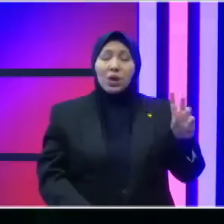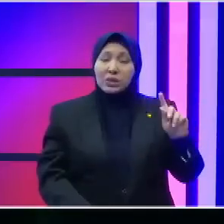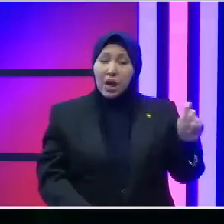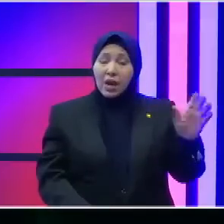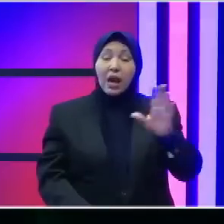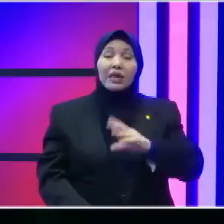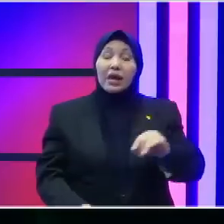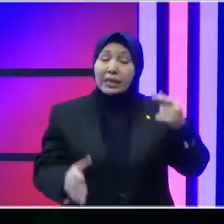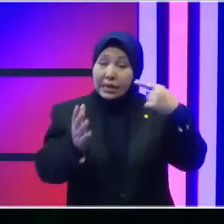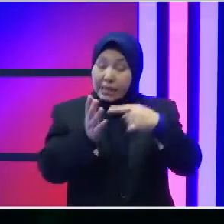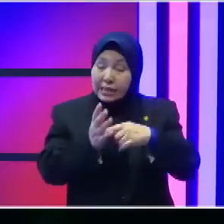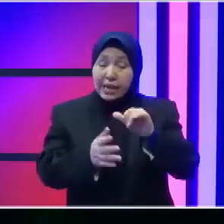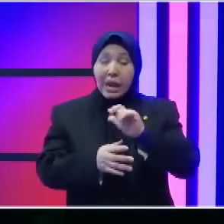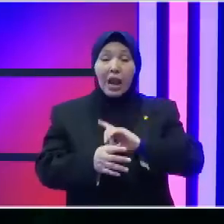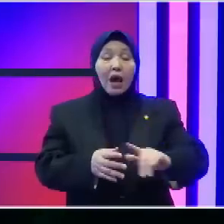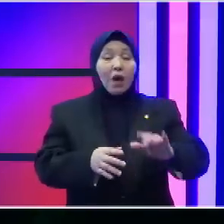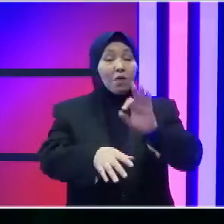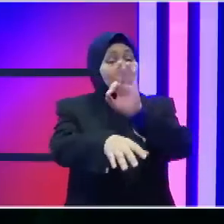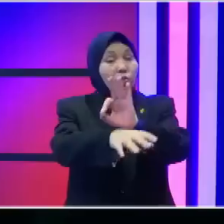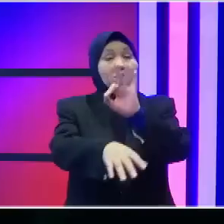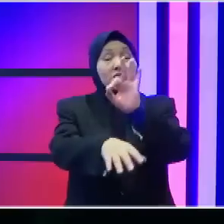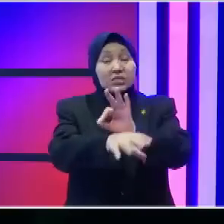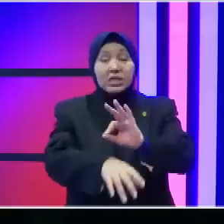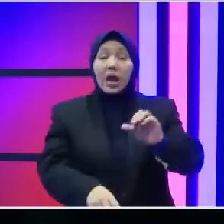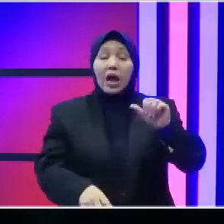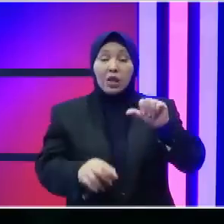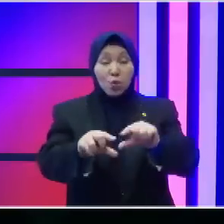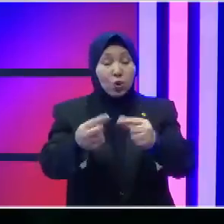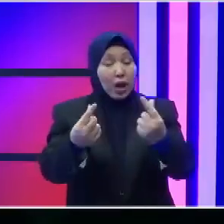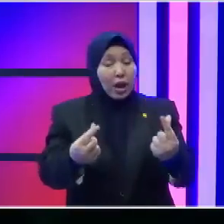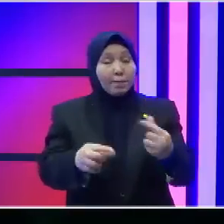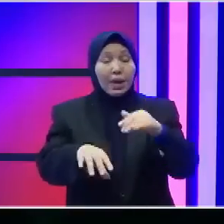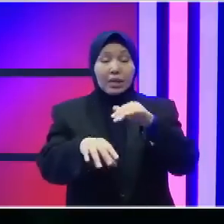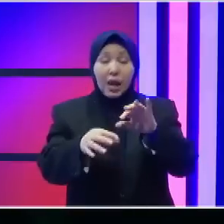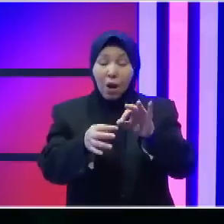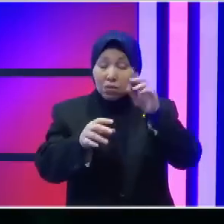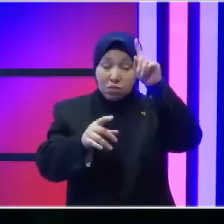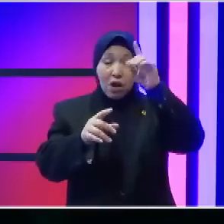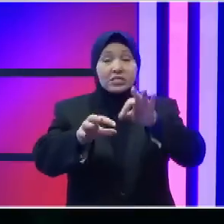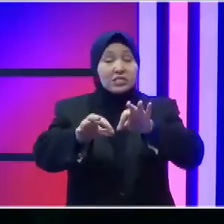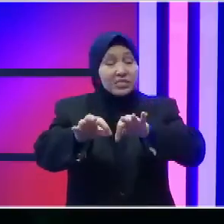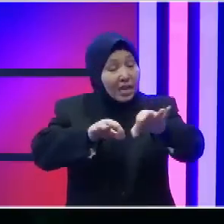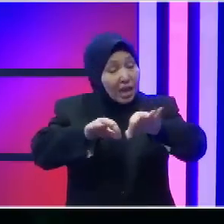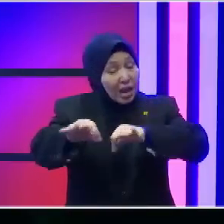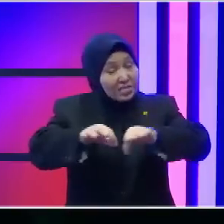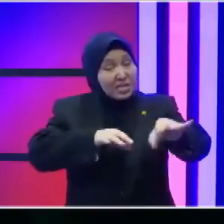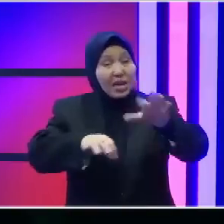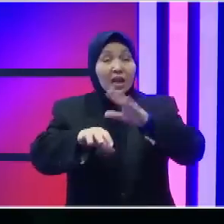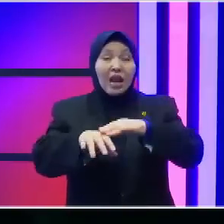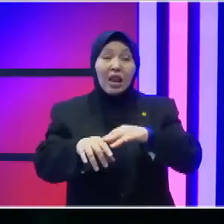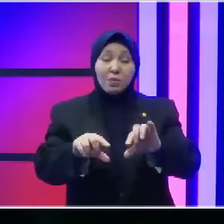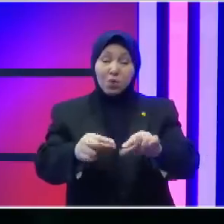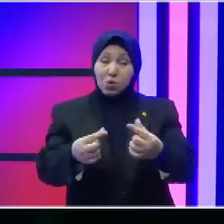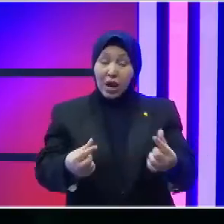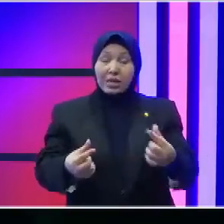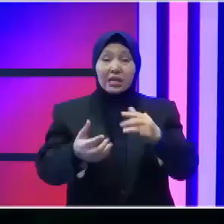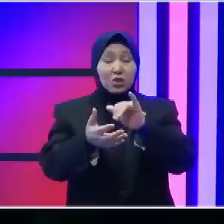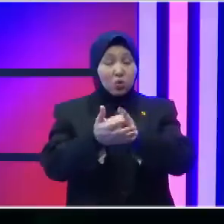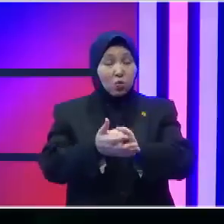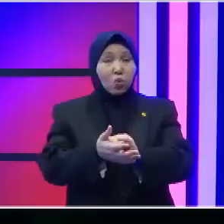Dan inilah fungsi Al-Quran yang Allah jelaskan pada ayat yang ketiga ini, tanzilan mimman khalaqal arda